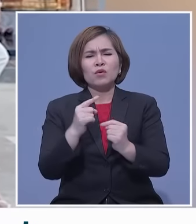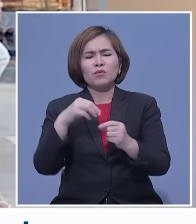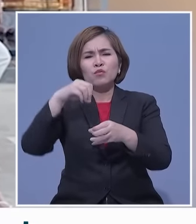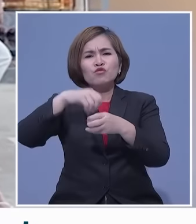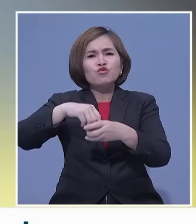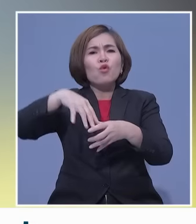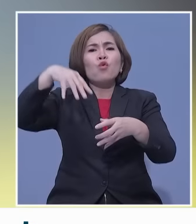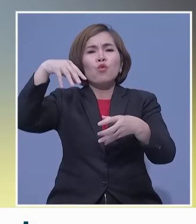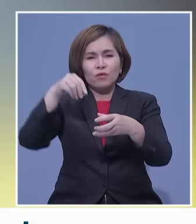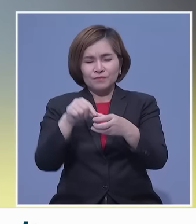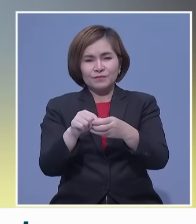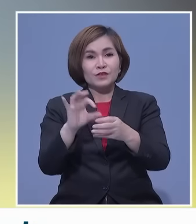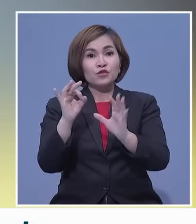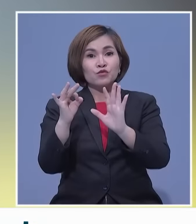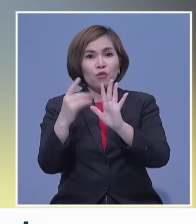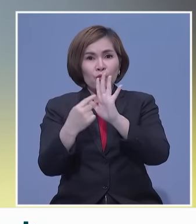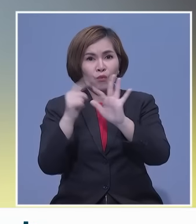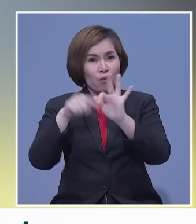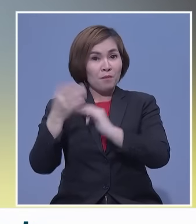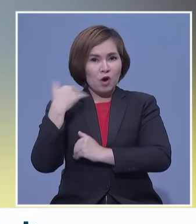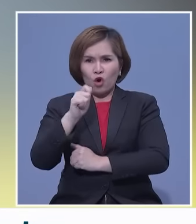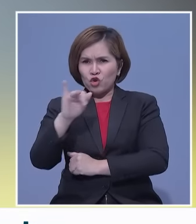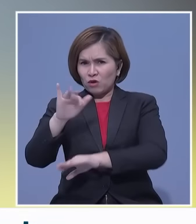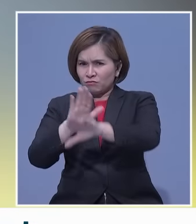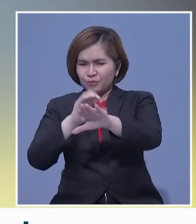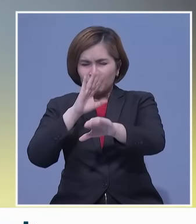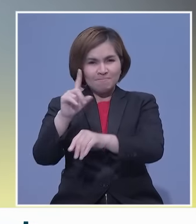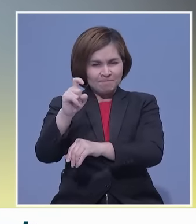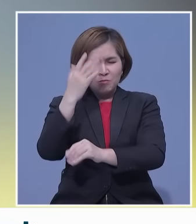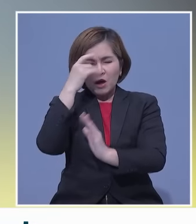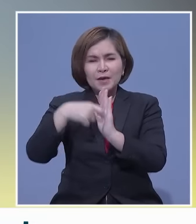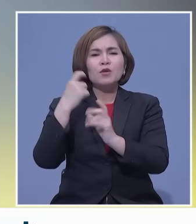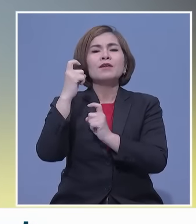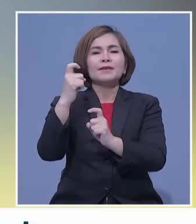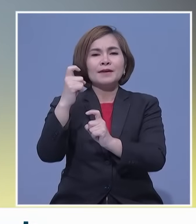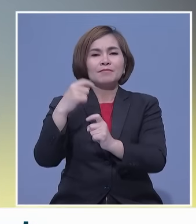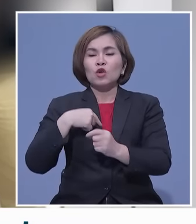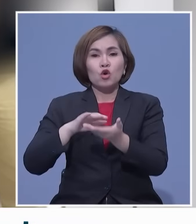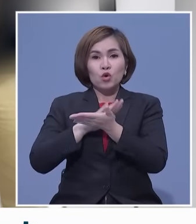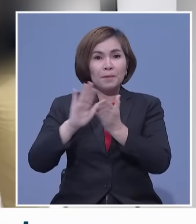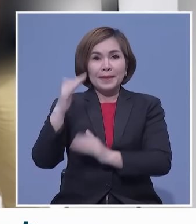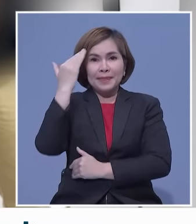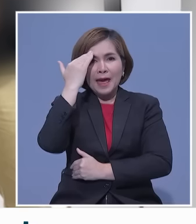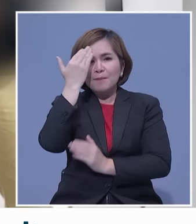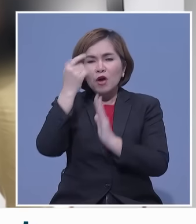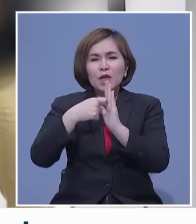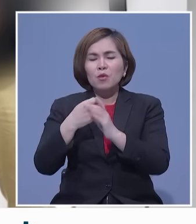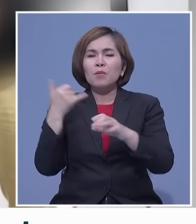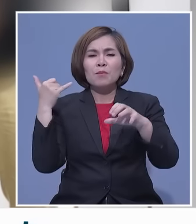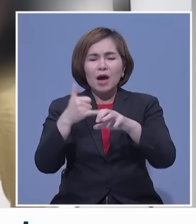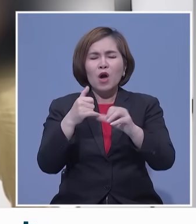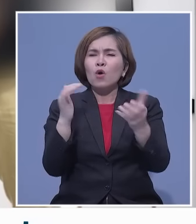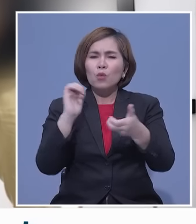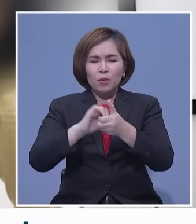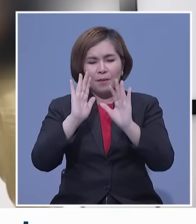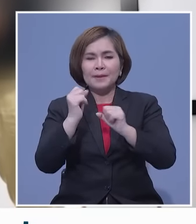เนี้ยที่เป็นสินค้าเนี่ยผลิตภัณฑ์นึงอ่ะนะเคยถูกอยเตือนว่าอันตรายอ่าพี่แซมบอกว่าอือันนี้ผมไม่ทราบเพราะเข้ามาได้เพียงแค่ 1